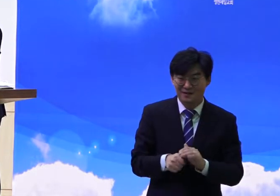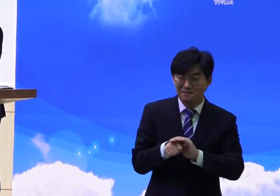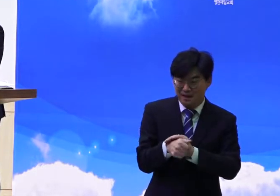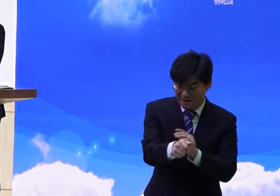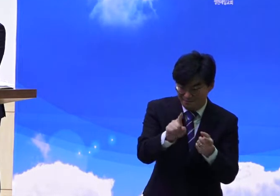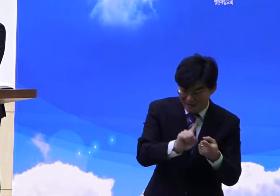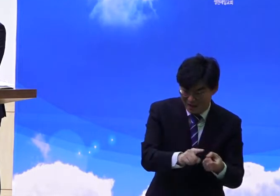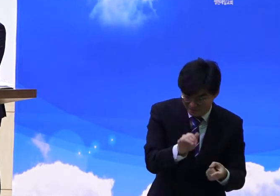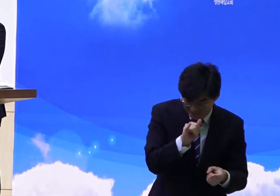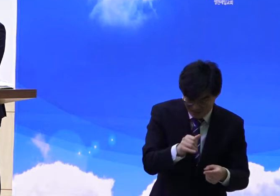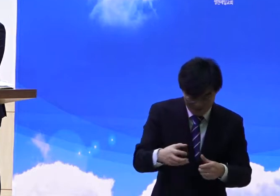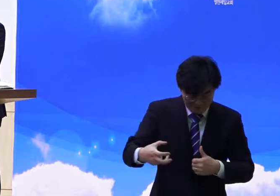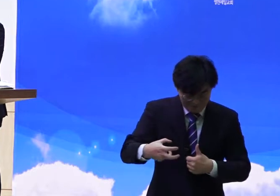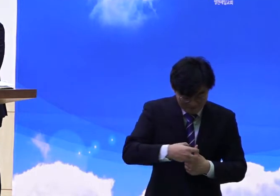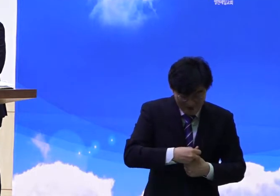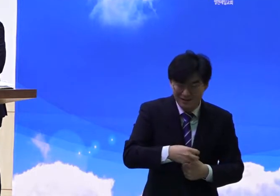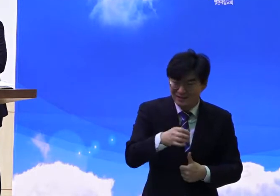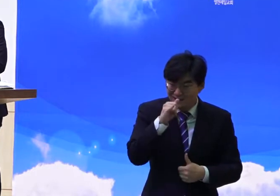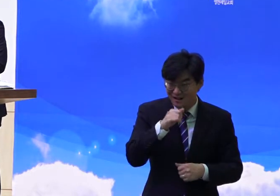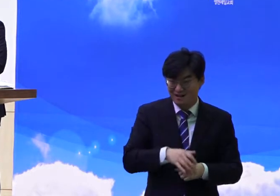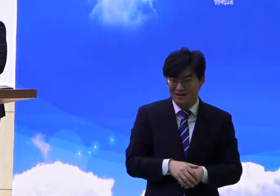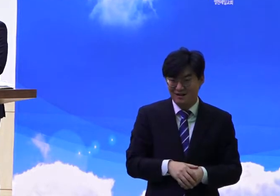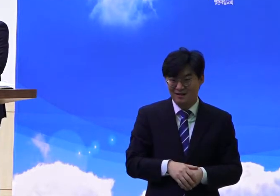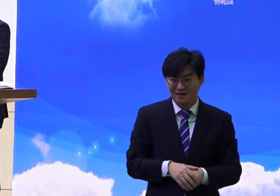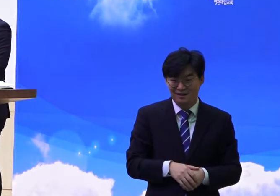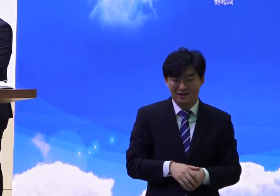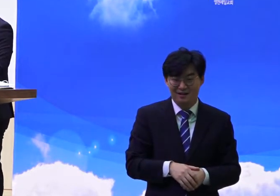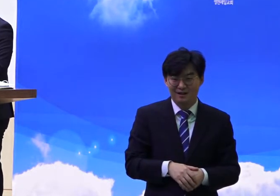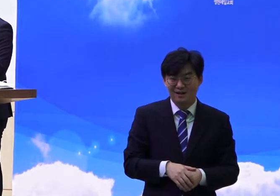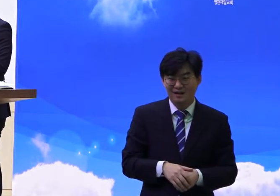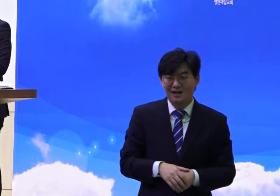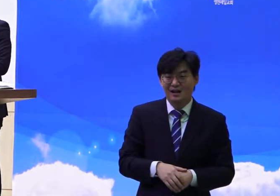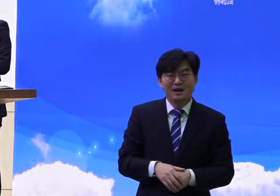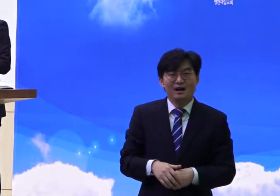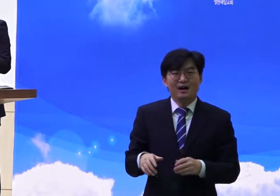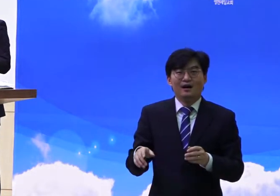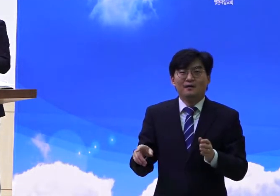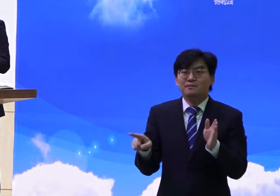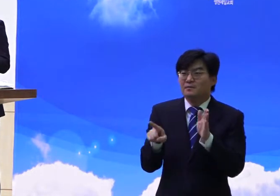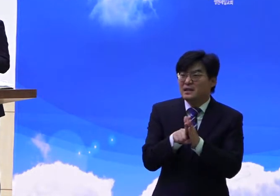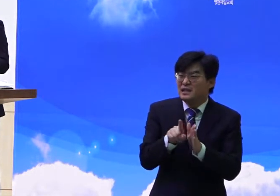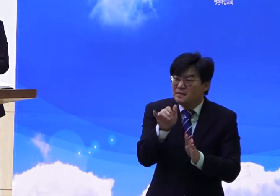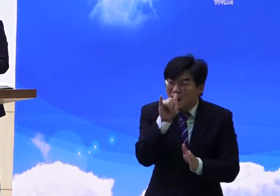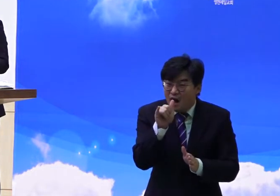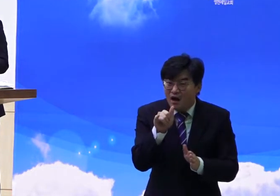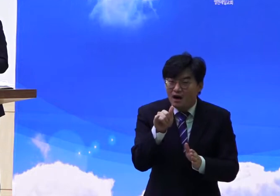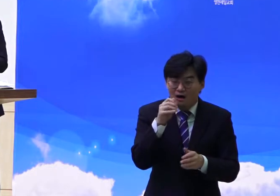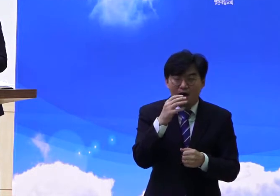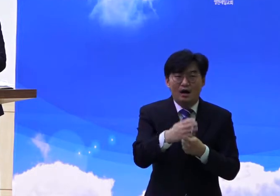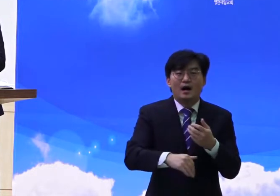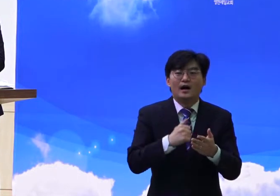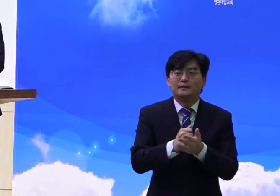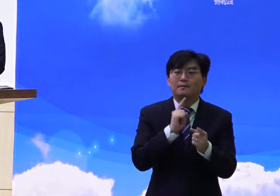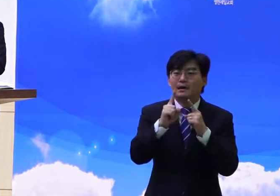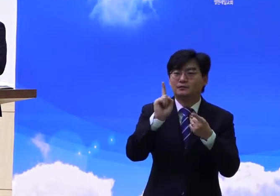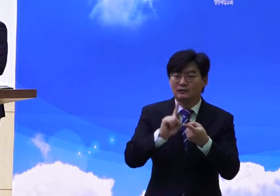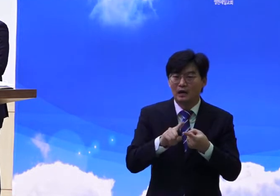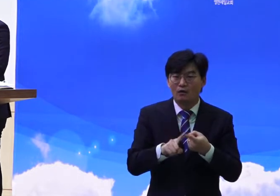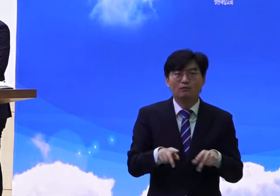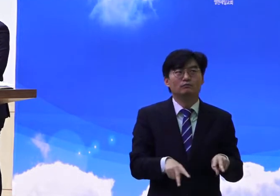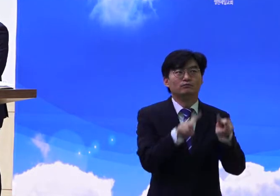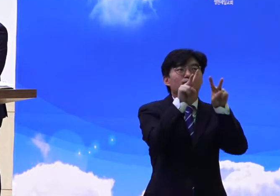그렇게 생각했던 사람들이 다 죽었습니다. 하나님의 심판을 믿지 않았던 사람들이죠. 하나님의 말씀을 믿지